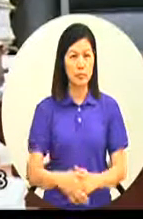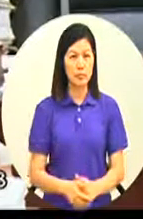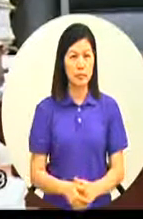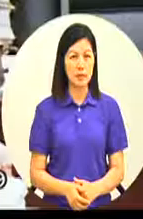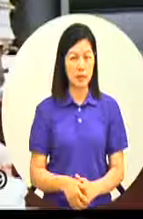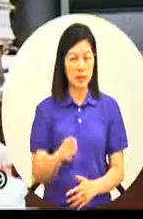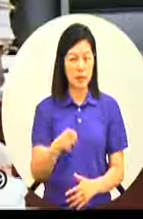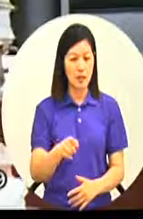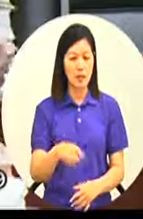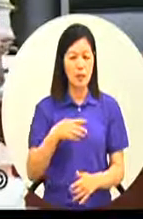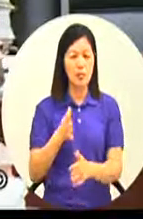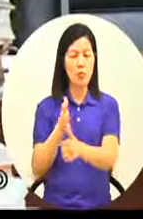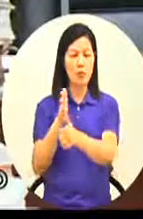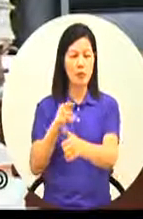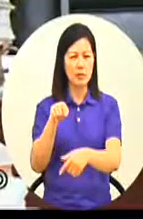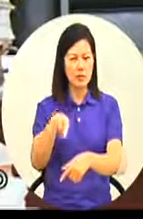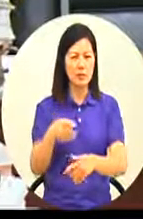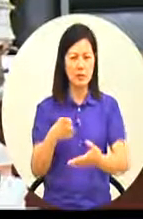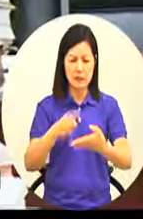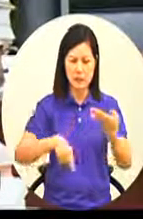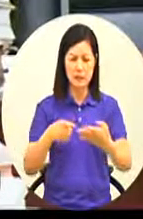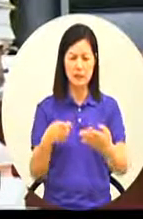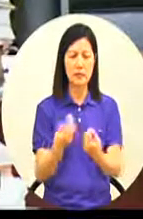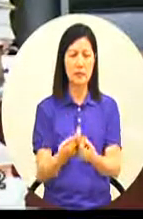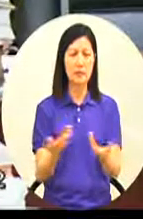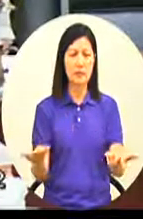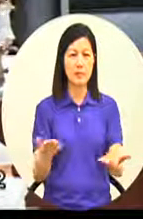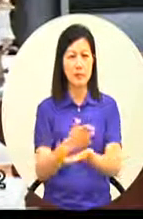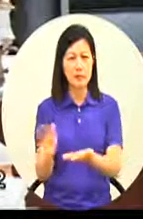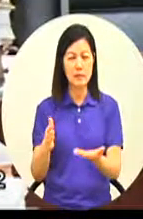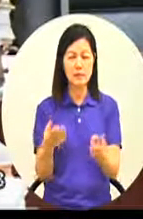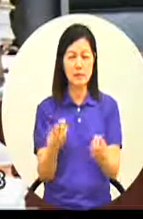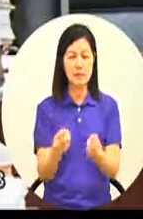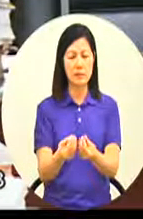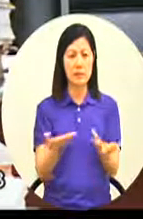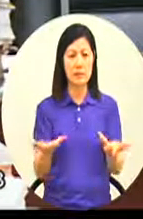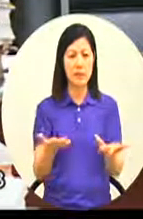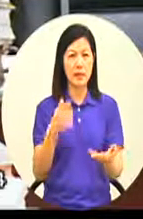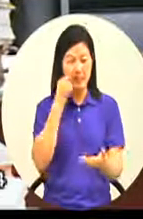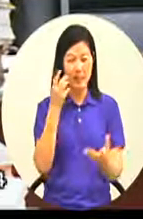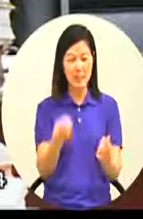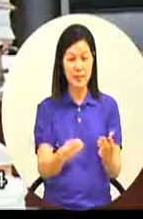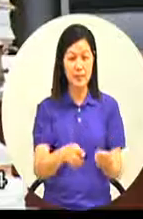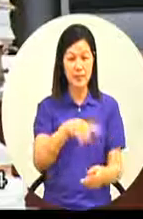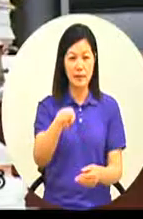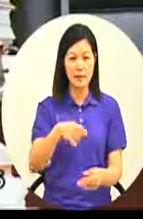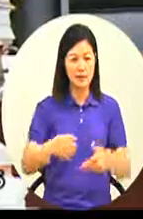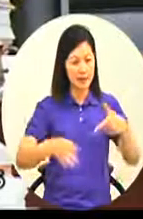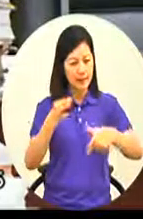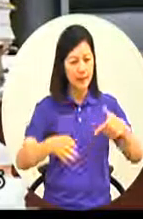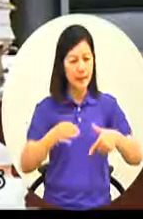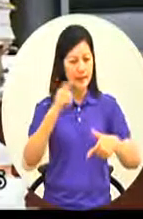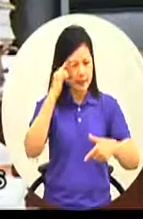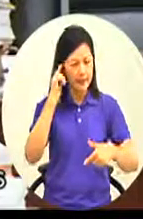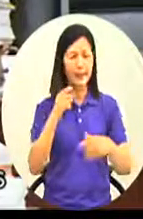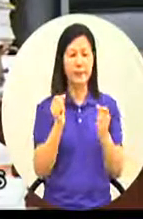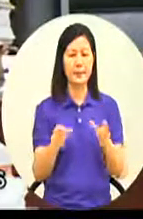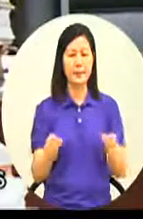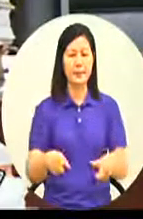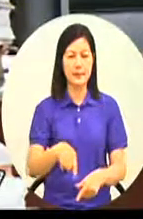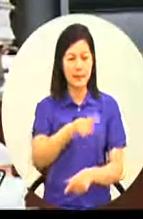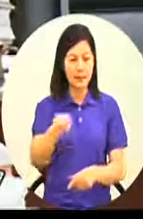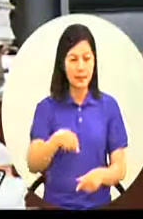件事情怎么处理，我说这个没有很困难啊，就是所谓的大家有不同的价值嘛，把这些议题大家一